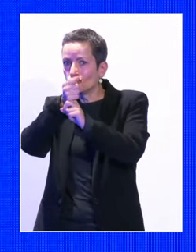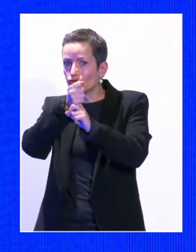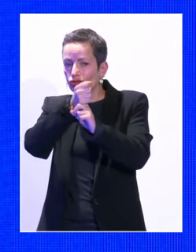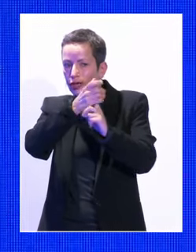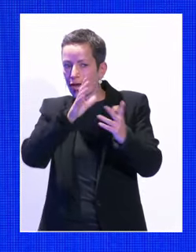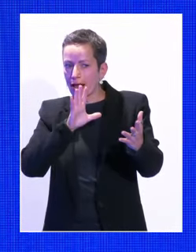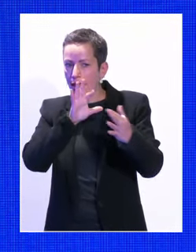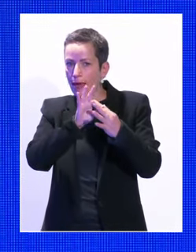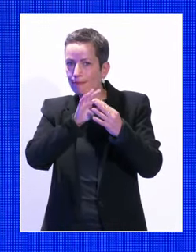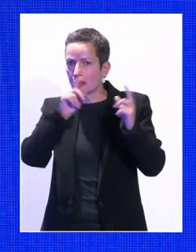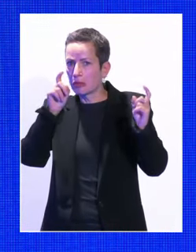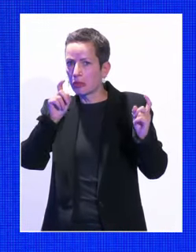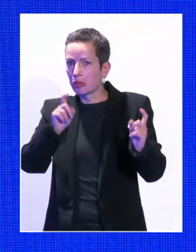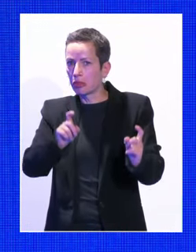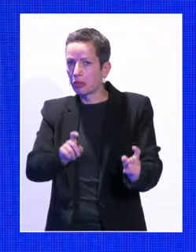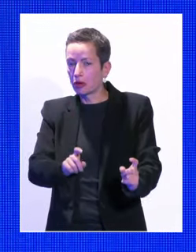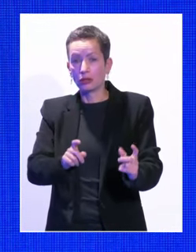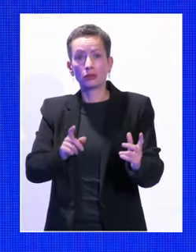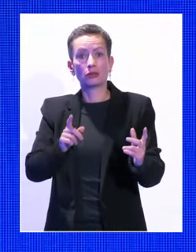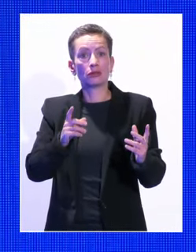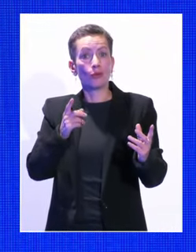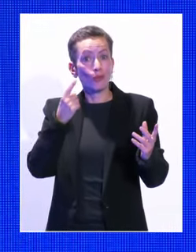leur capacité de décider